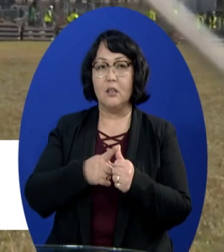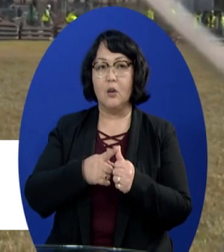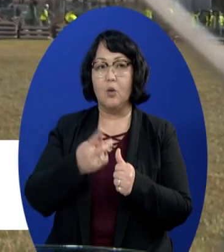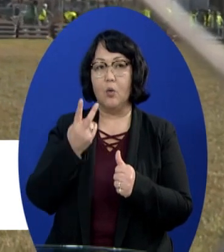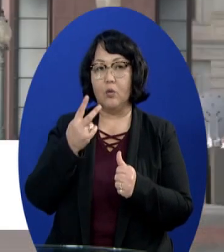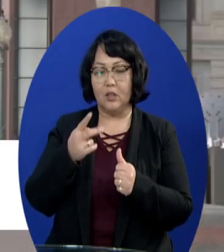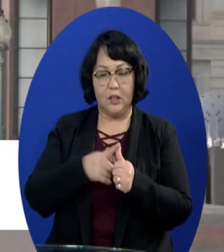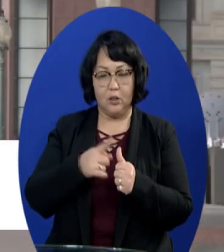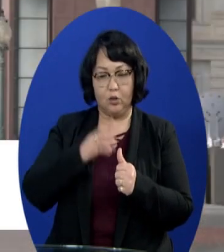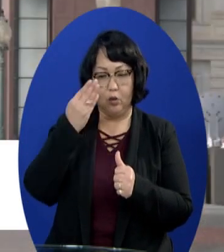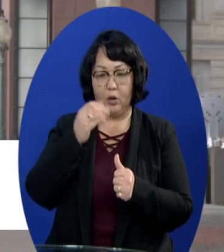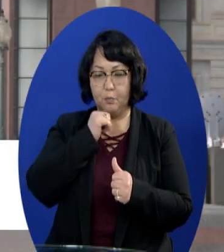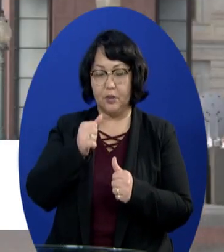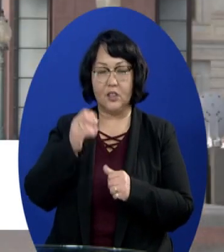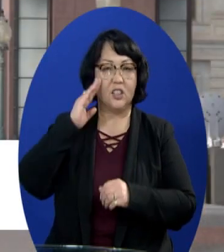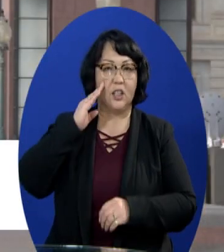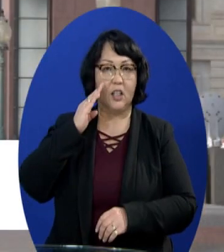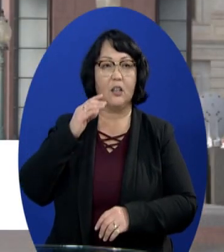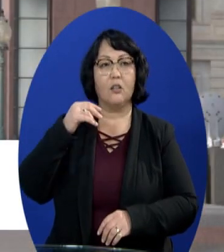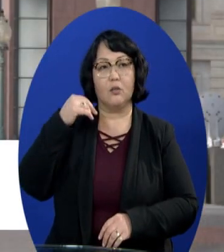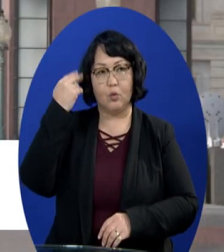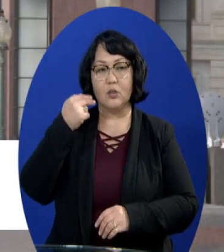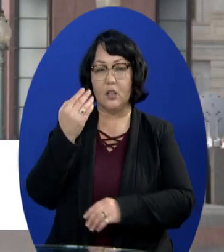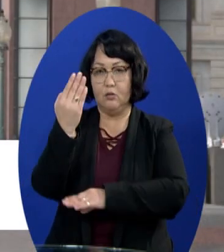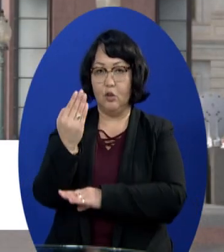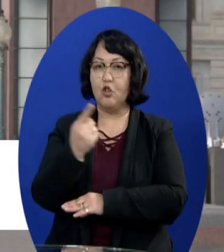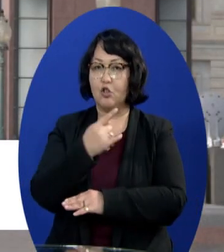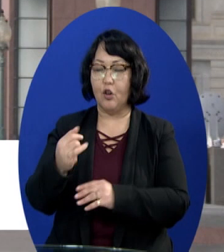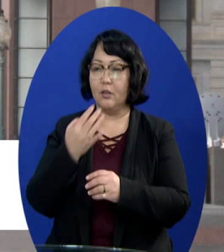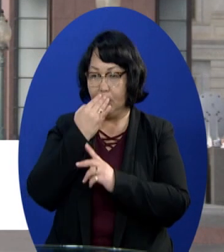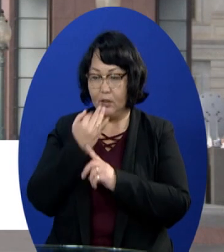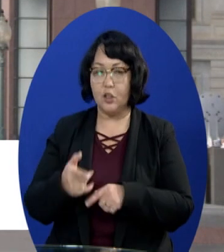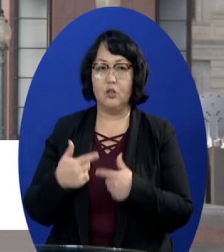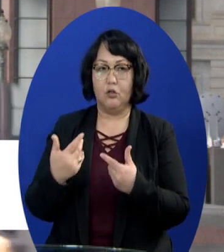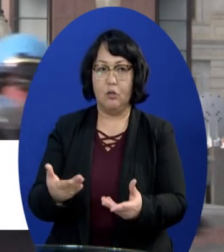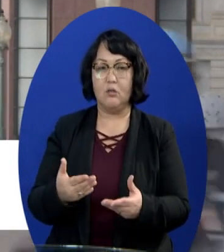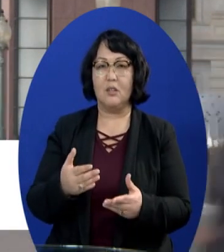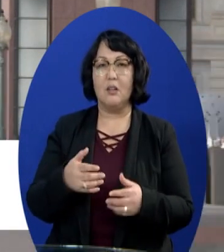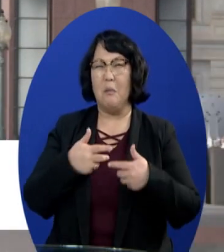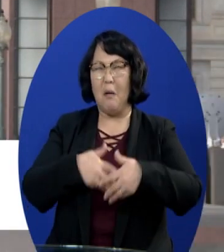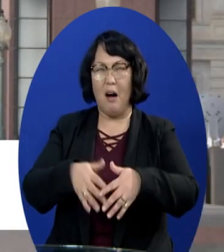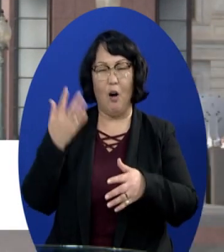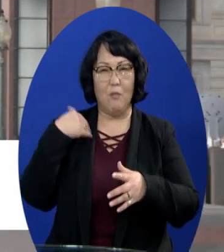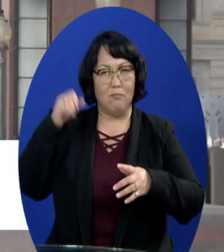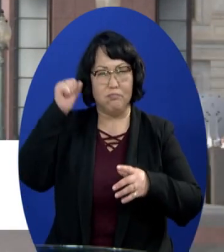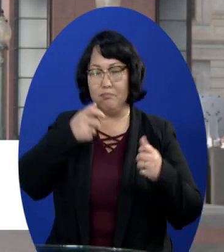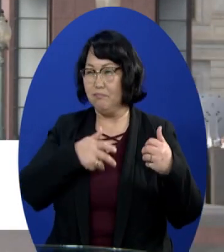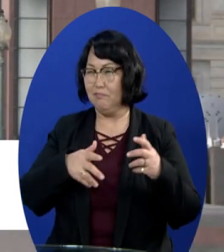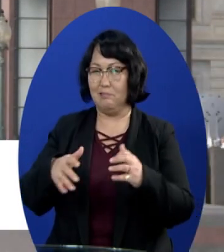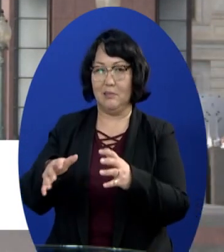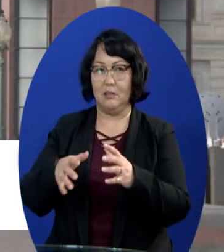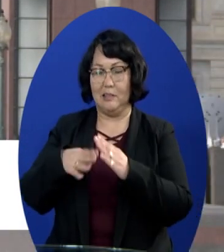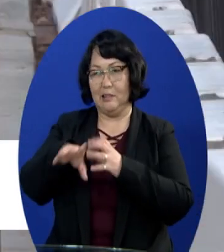эрсэд зориулсан дурсгалд цэцэг өргөх юм байна. Вашингтон хот Капитолийн ордонд болсон үймэний дараагаар бараг 1-7 хоногийн